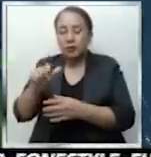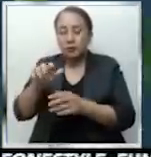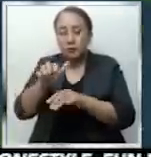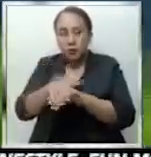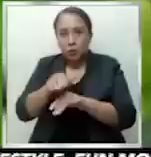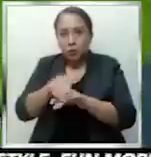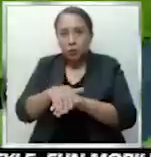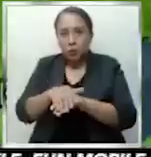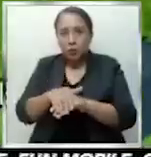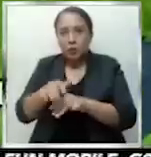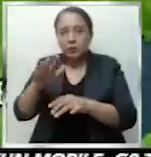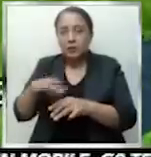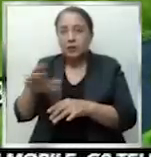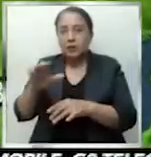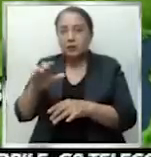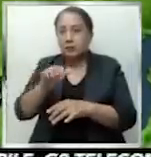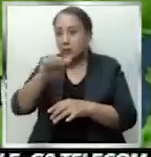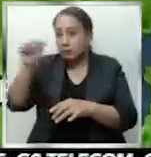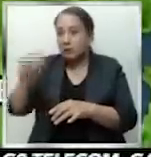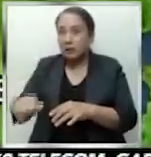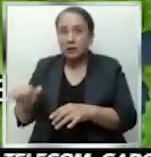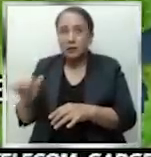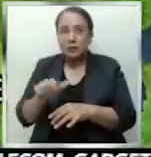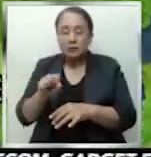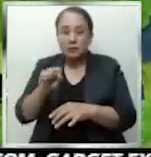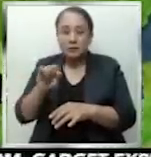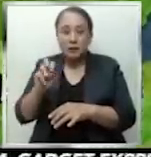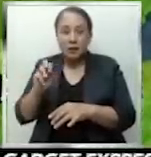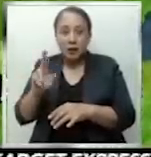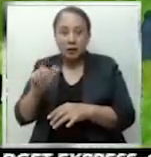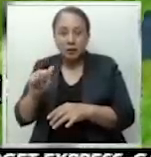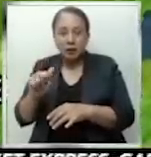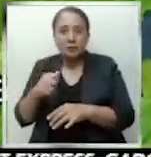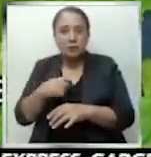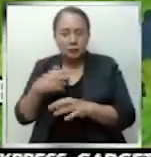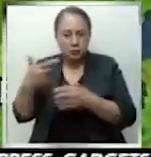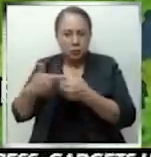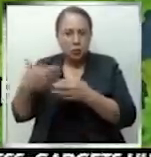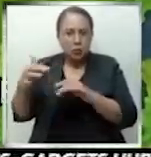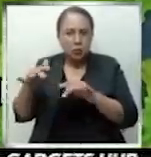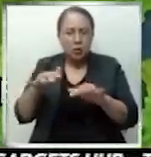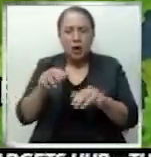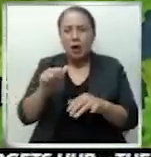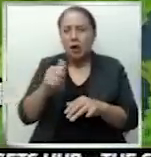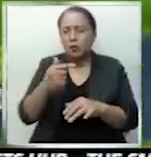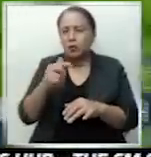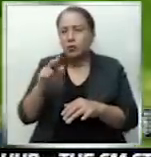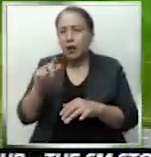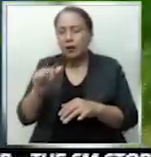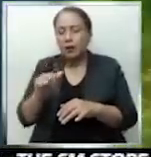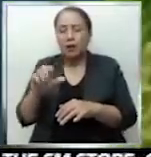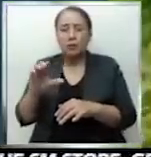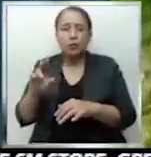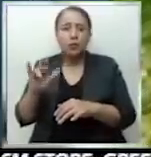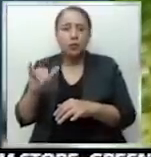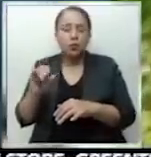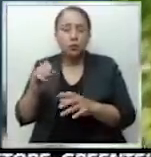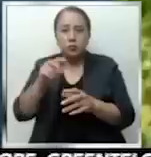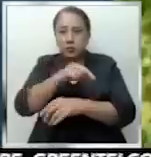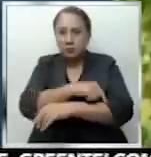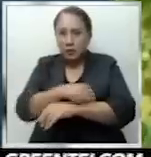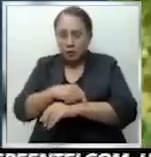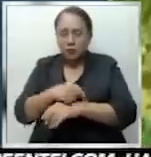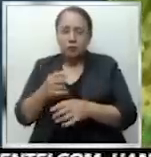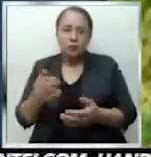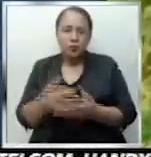sa Kaluya, Antique. May palatandaan rin ang inanod na langis sa Agutaya at Cuyo sa Palawan. At kung pagbabasehan